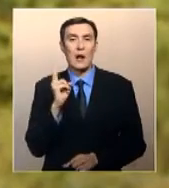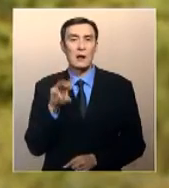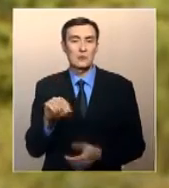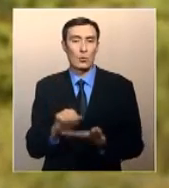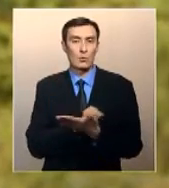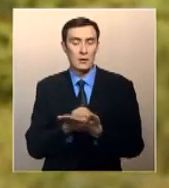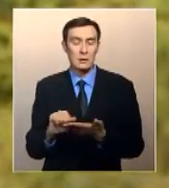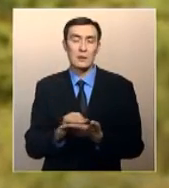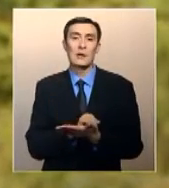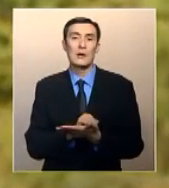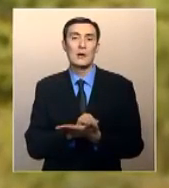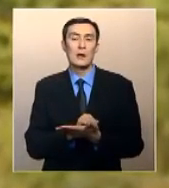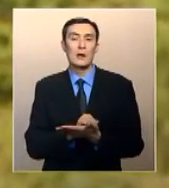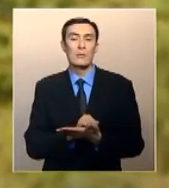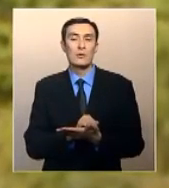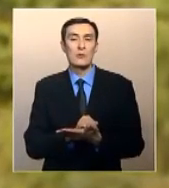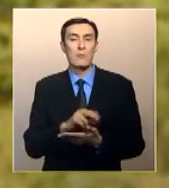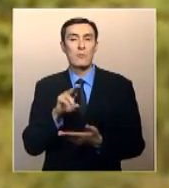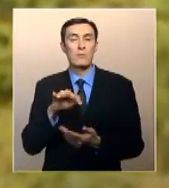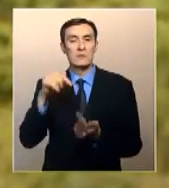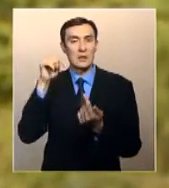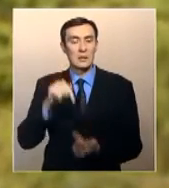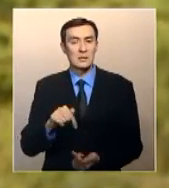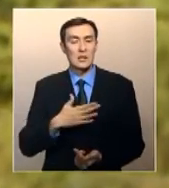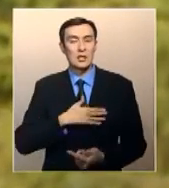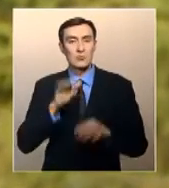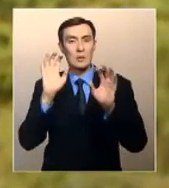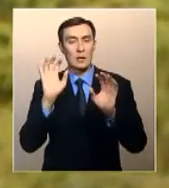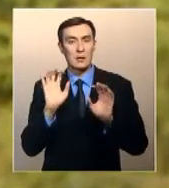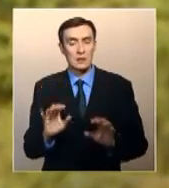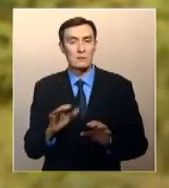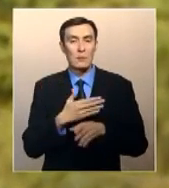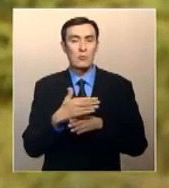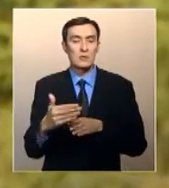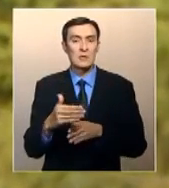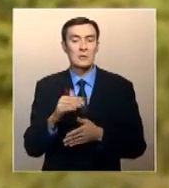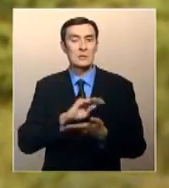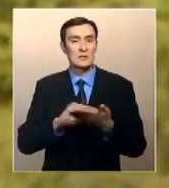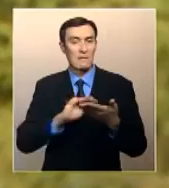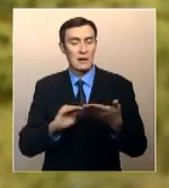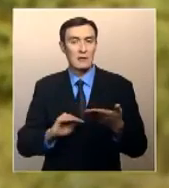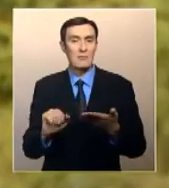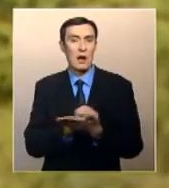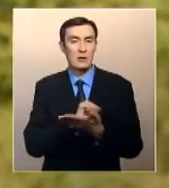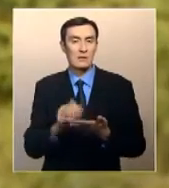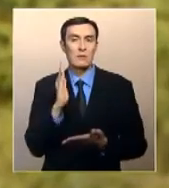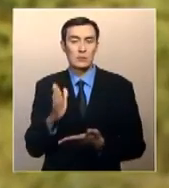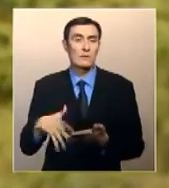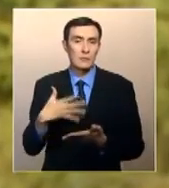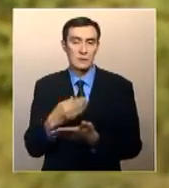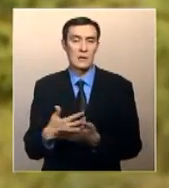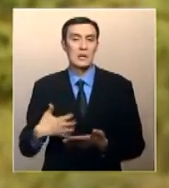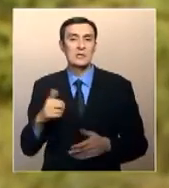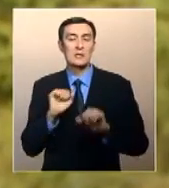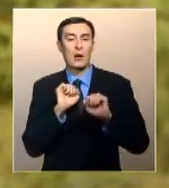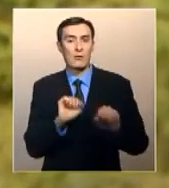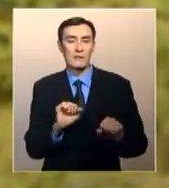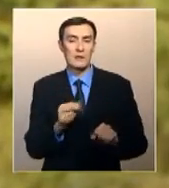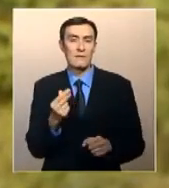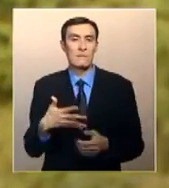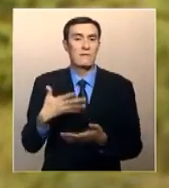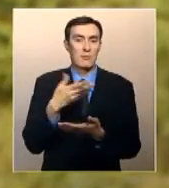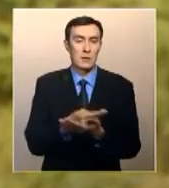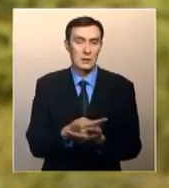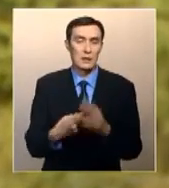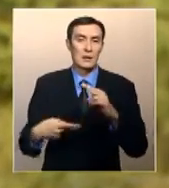Вот, согласно законодательству, после составления актов будет выплачены страховые